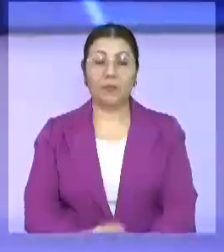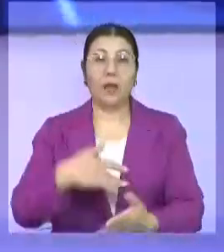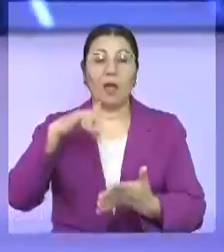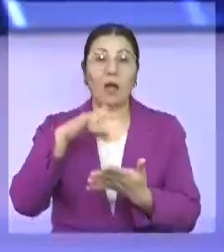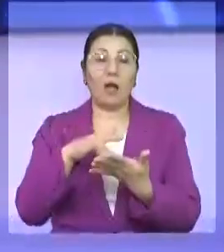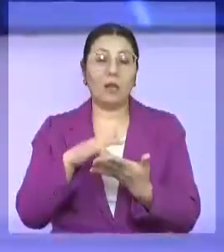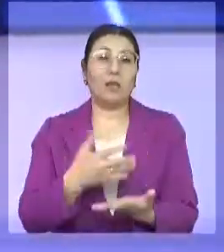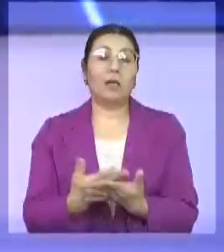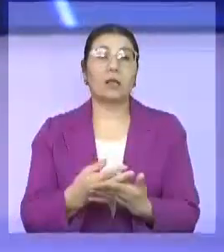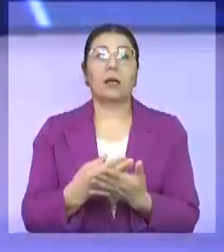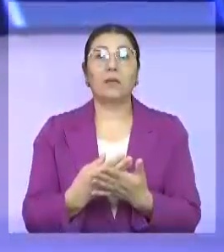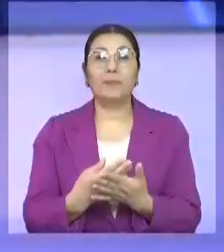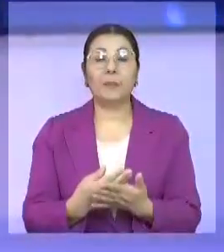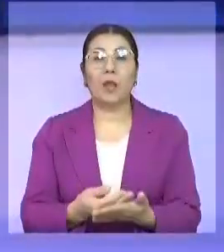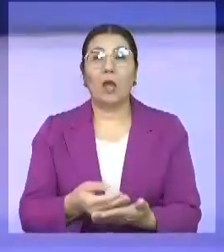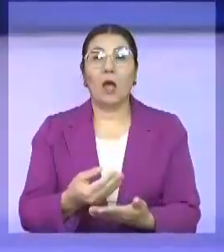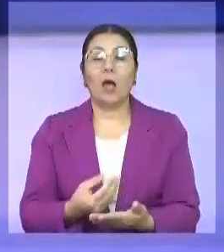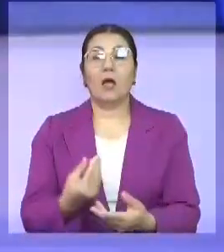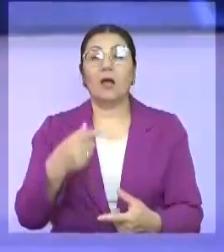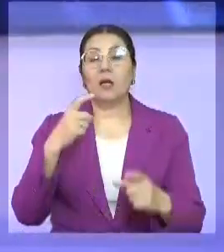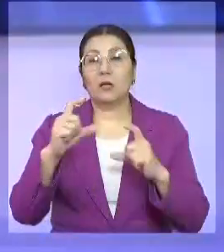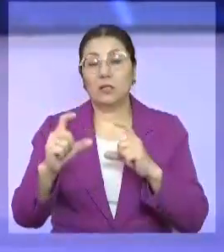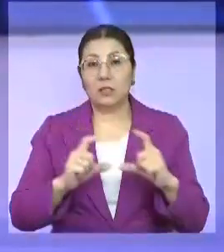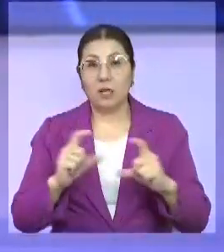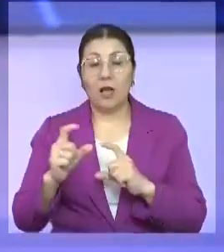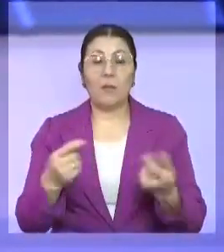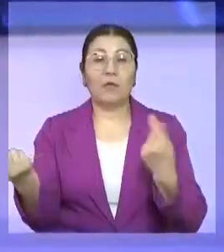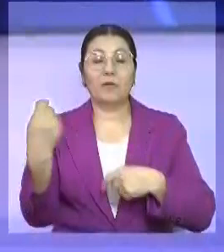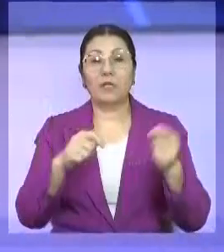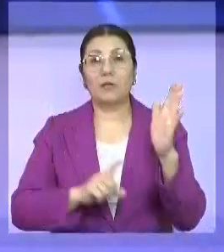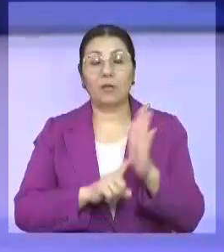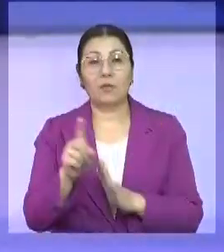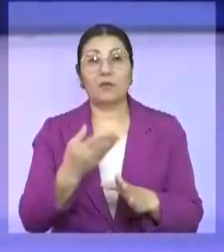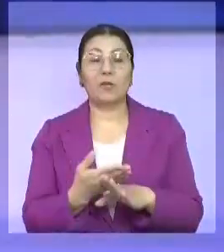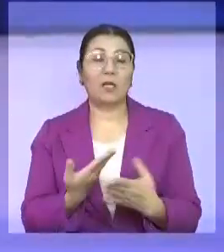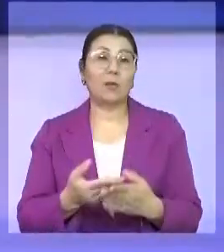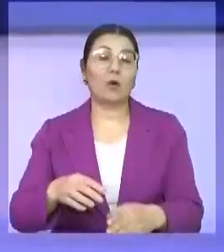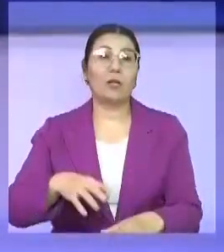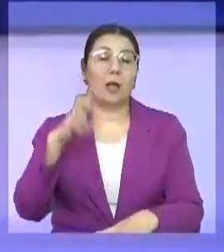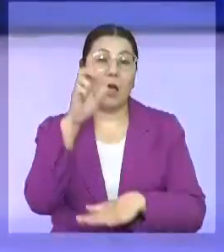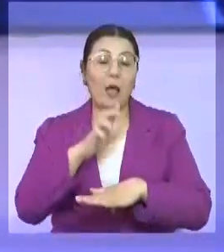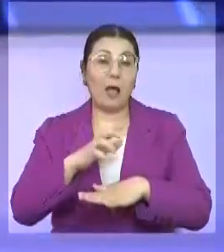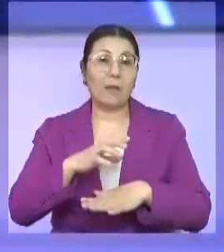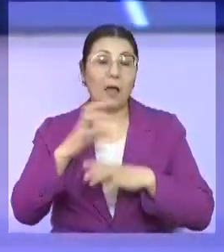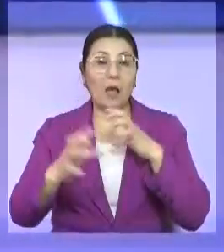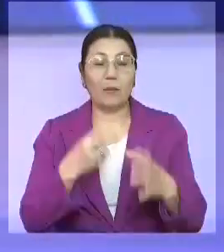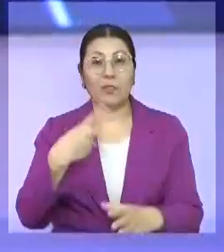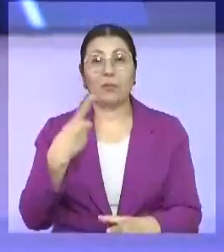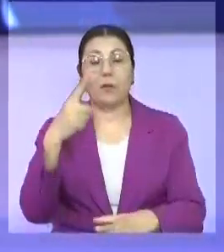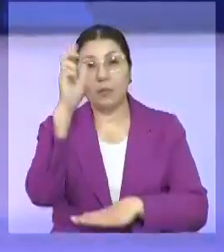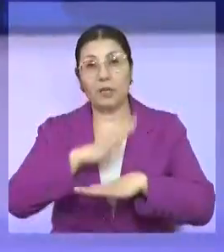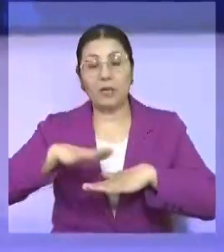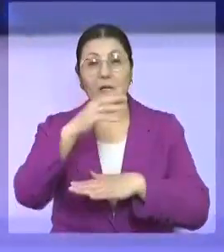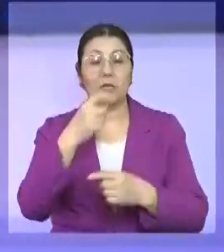Қалада жүлде қоры 45 миллион теңгені құрайтын шахмат фестивалі басталды. Халықаралық деңгейде өтетін үлкен додаға әлемнің 21 елінен келген мықты